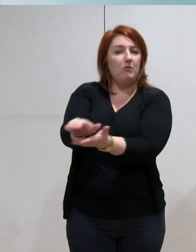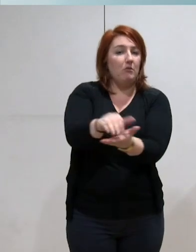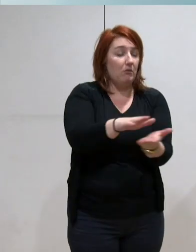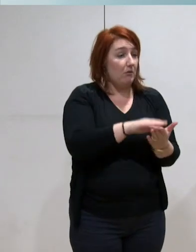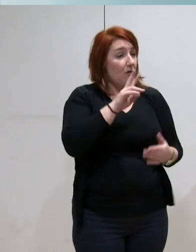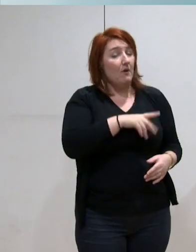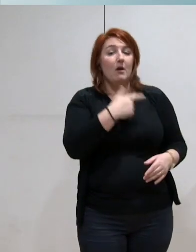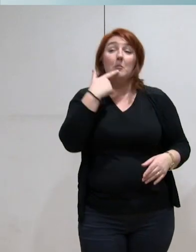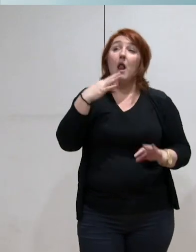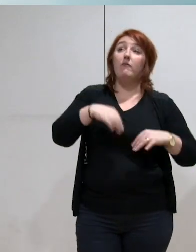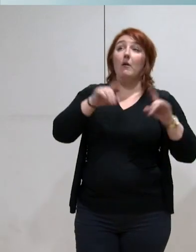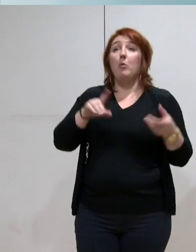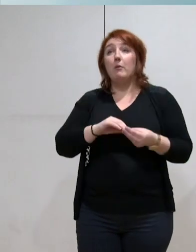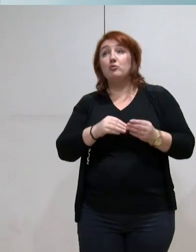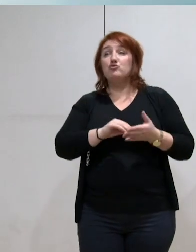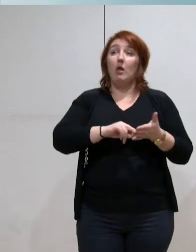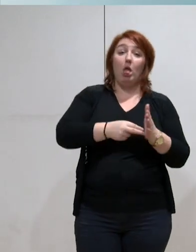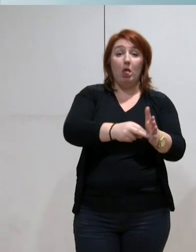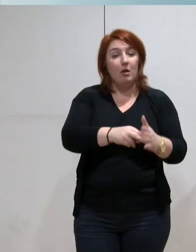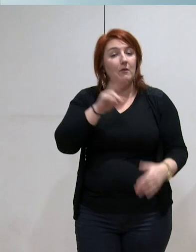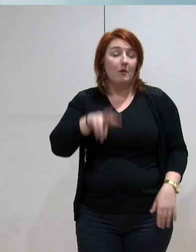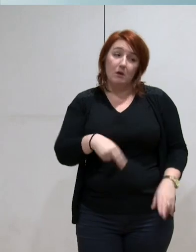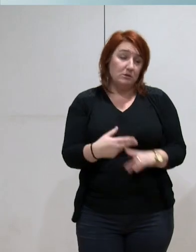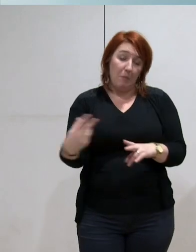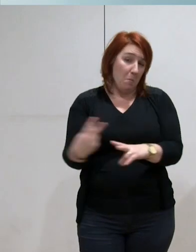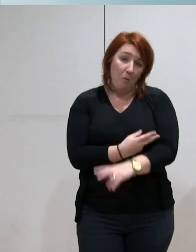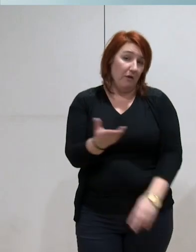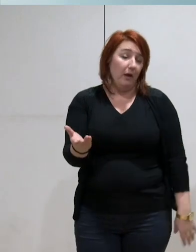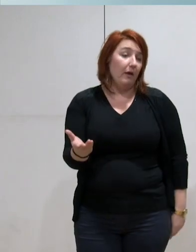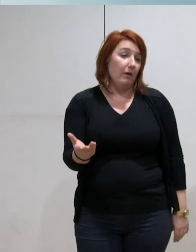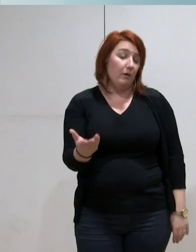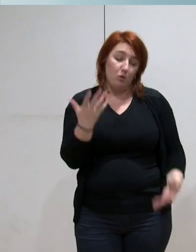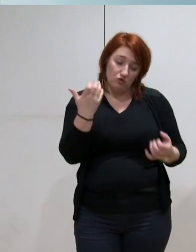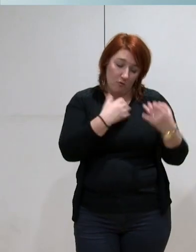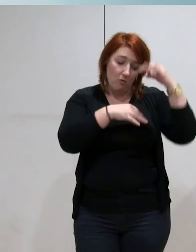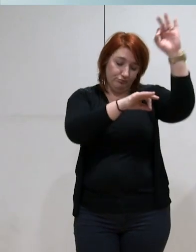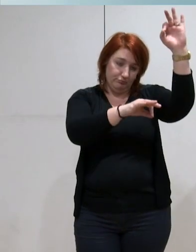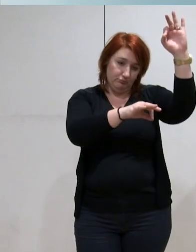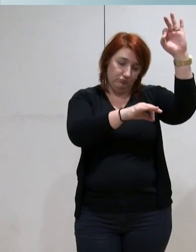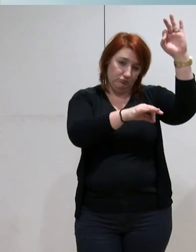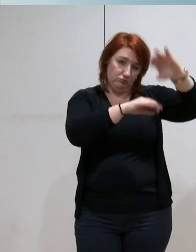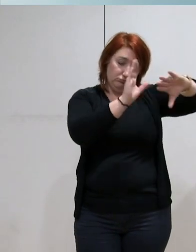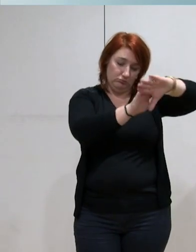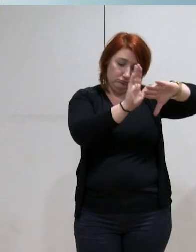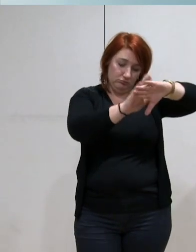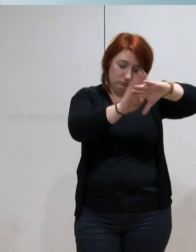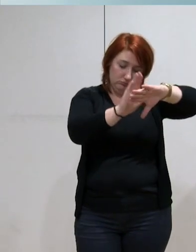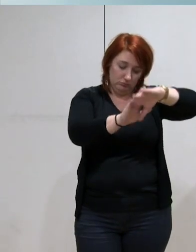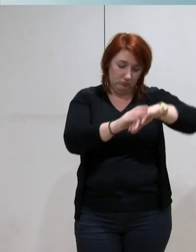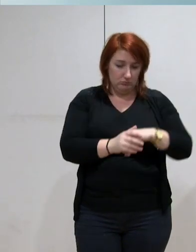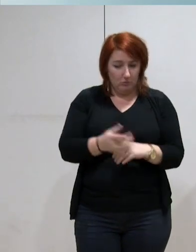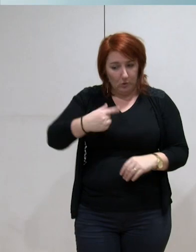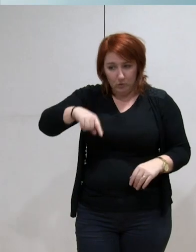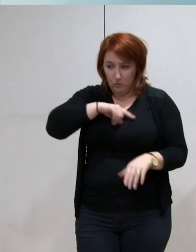difficultés budgétaires et bien c'est une c'est une mauvaise action je voulais la souligner je voulais dire que nous nous nous